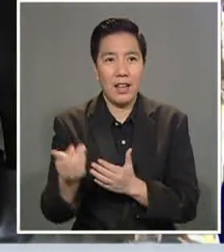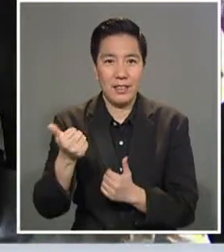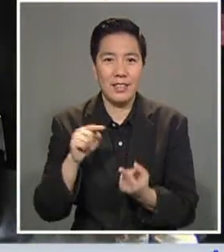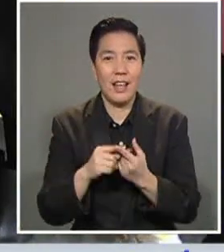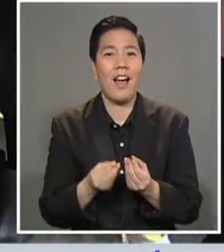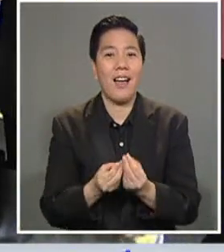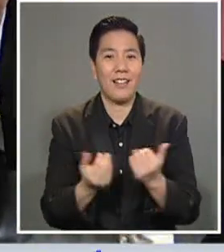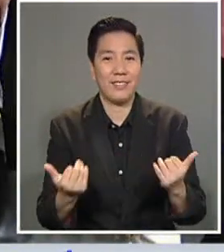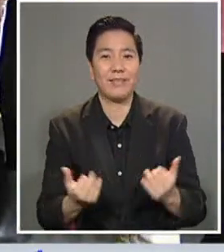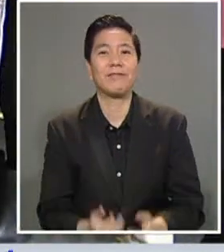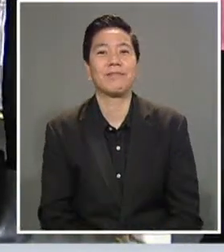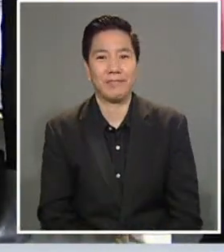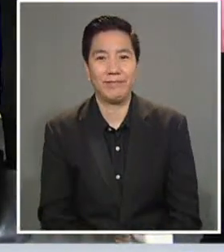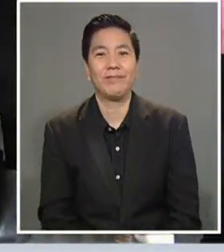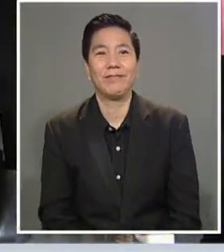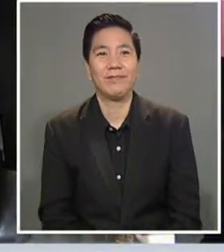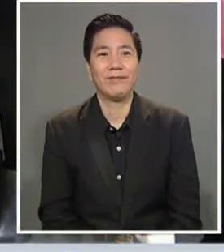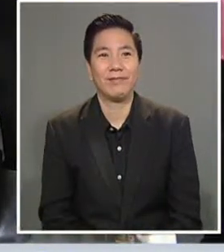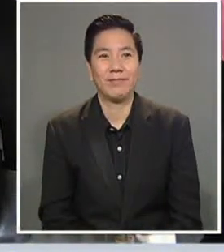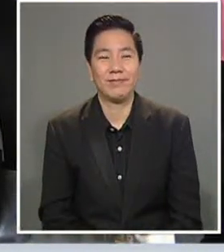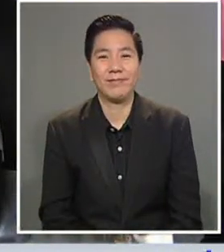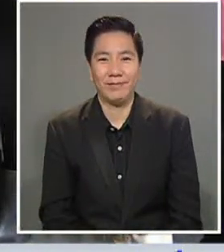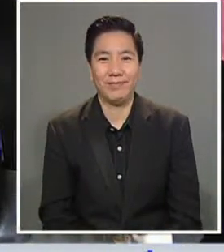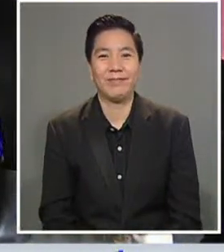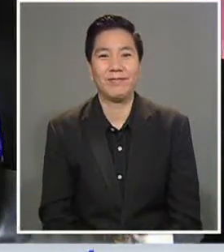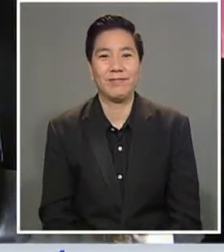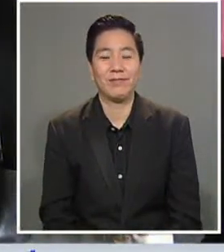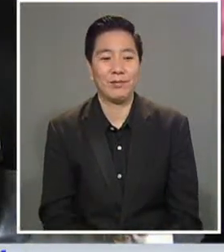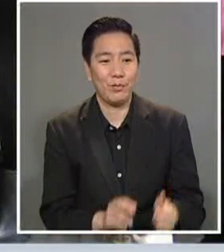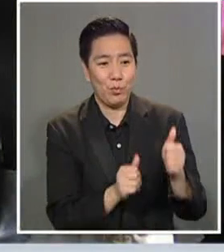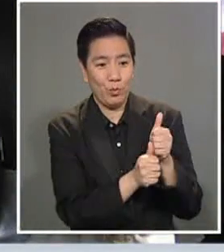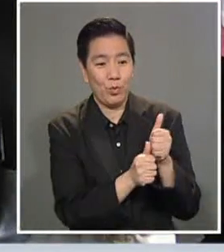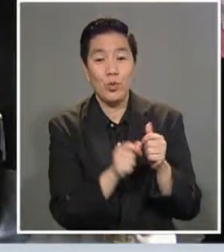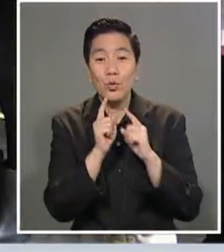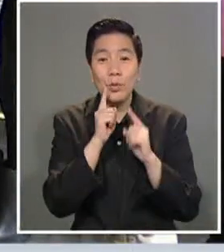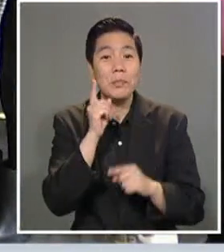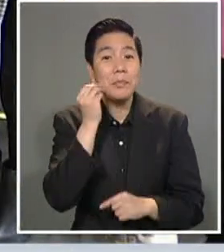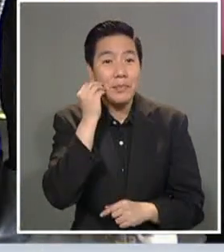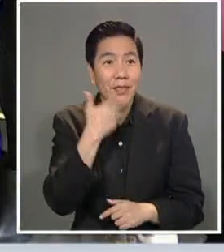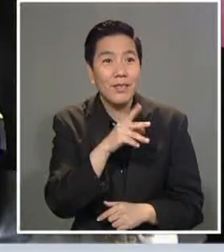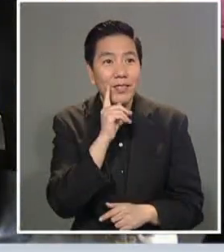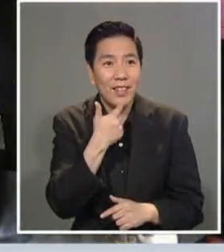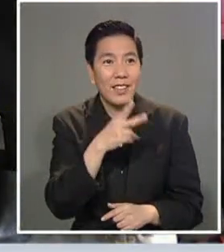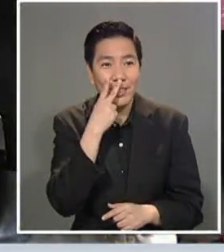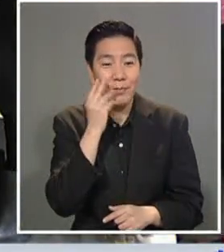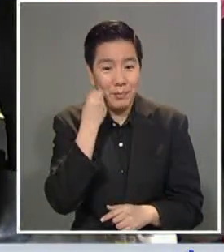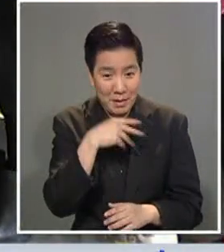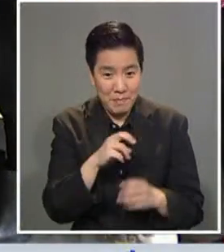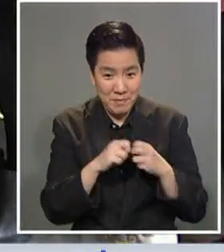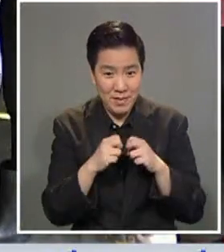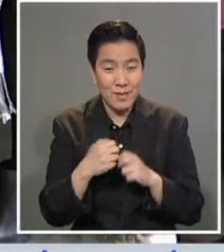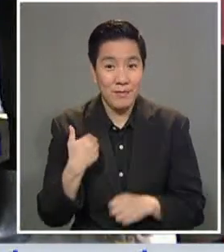ท ่ านผู้ช่วยฮะท่านผู้ช่วยคุยกับแม่บ้านหรือยังครับแม่บ้านจะมีปัญหาไหมฮะ